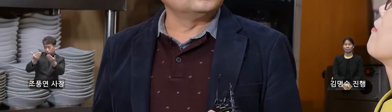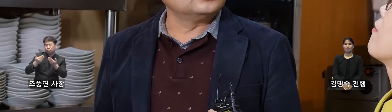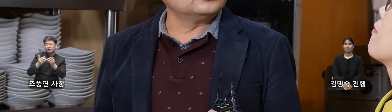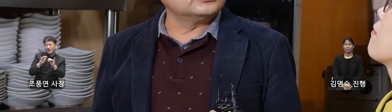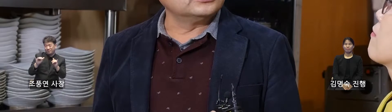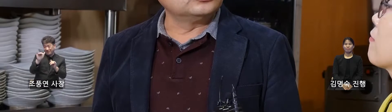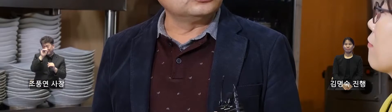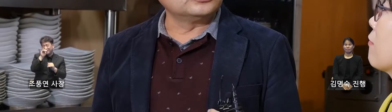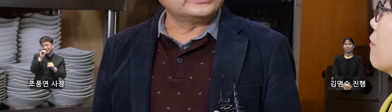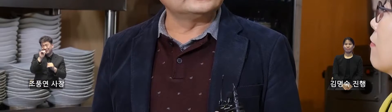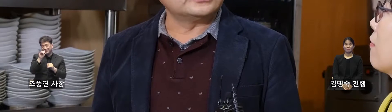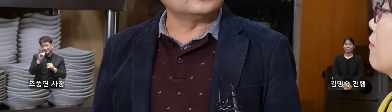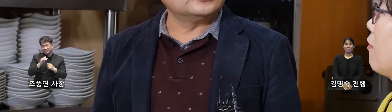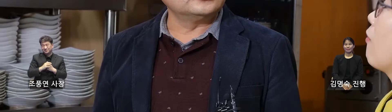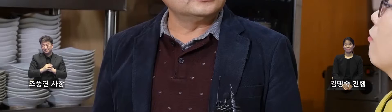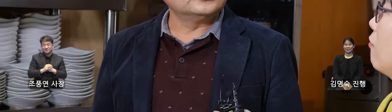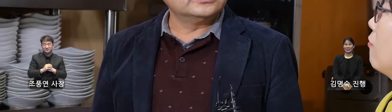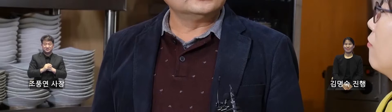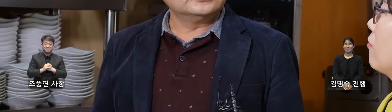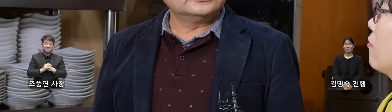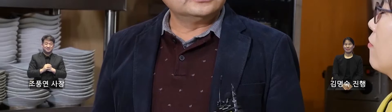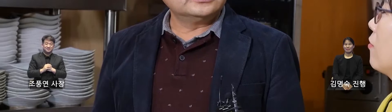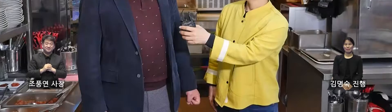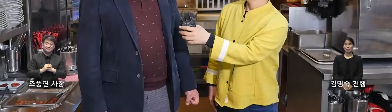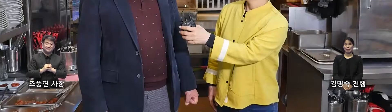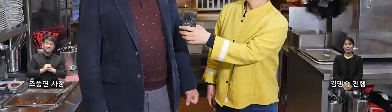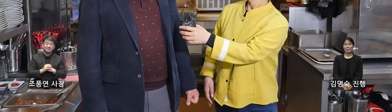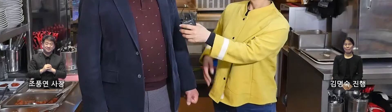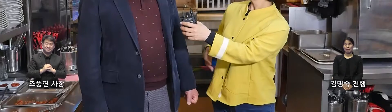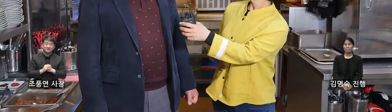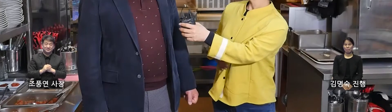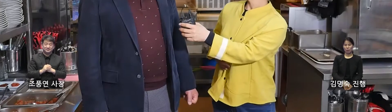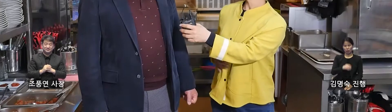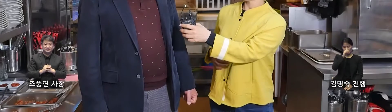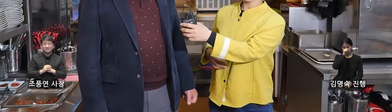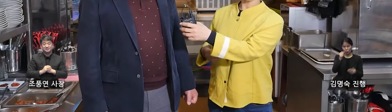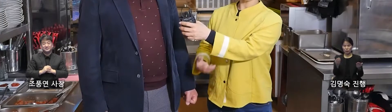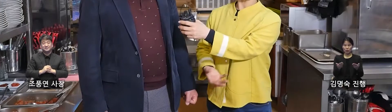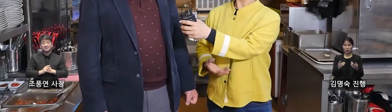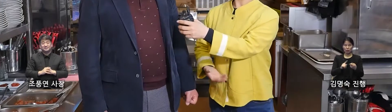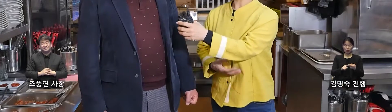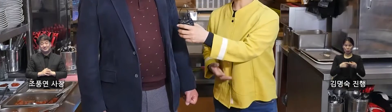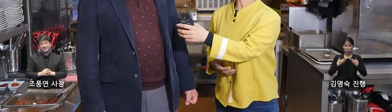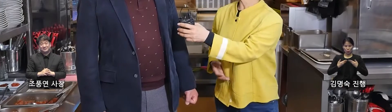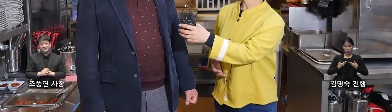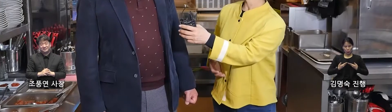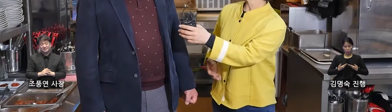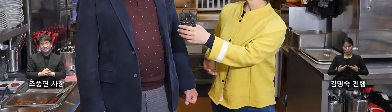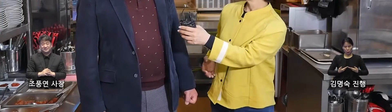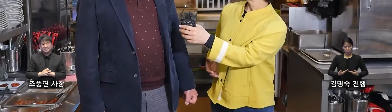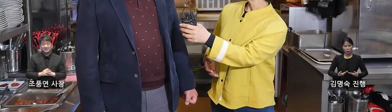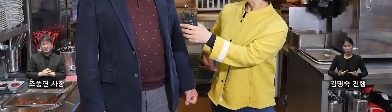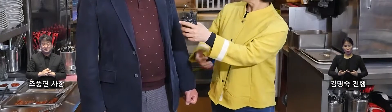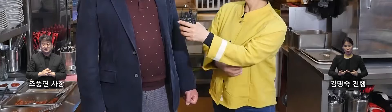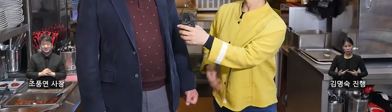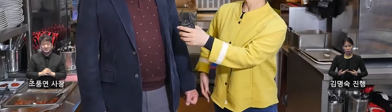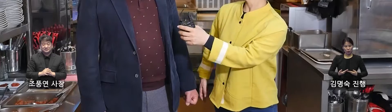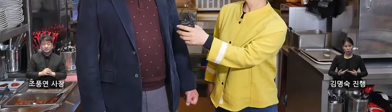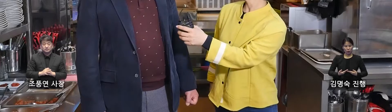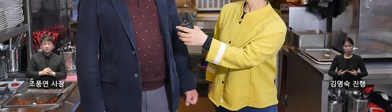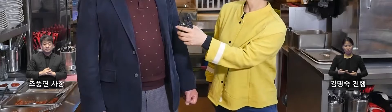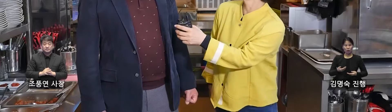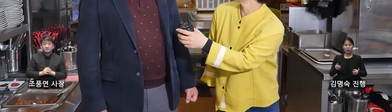알아주시는 분들도 주로 계시더라고요. 이 좋은 일은 왜 이렇게 소리 소문 없이 해도 이렇게